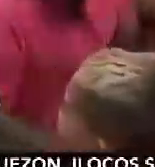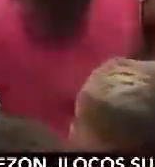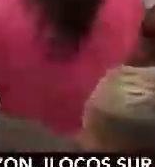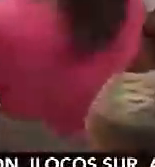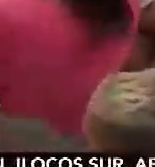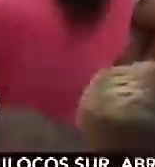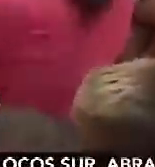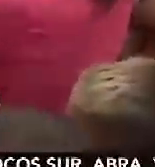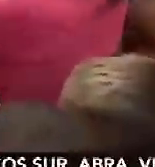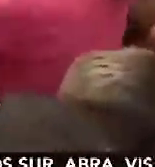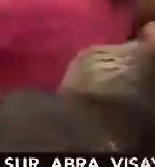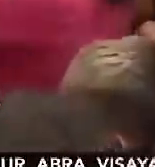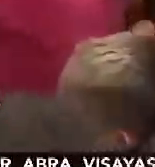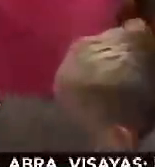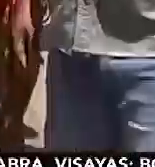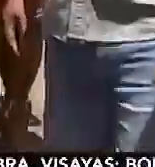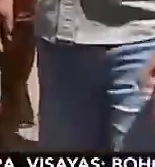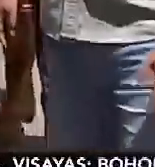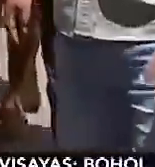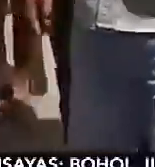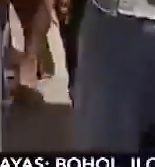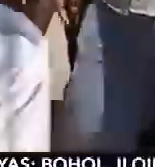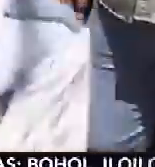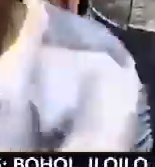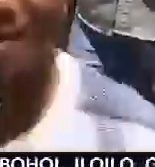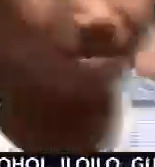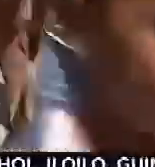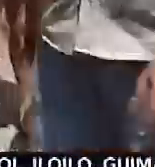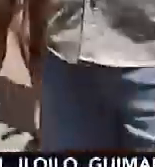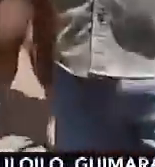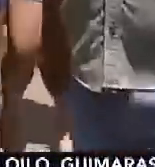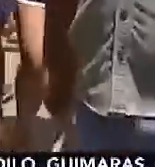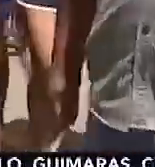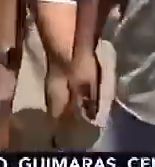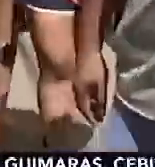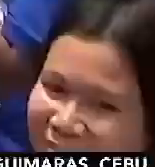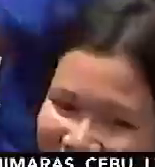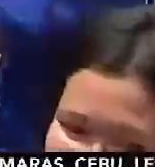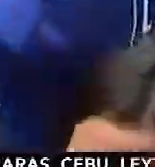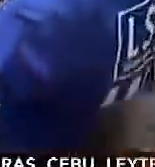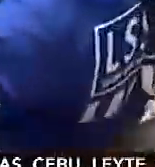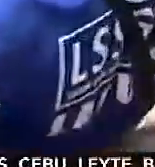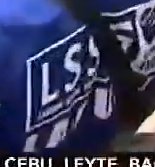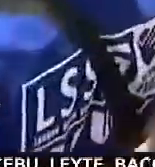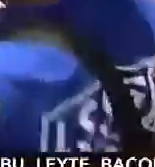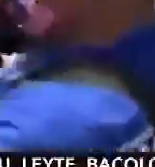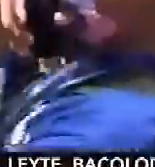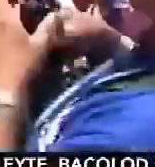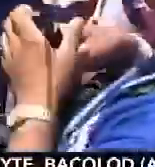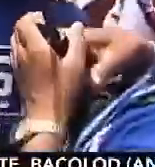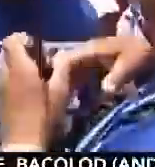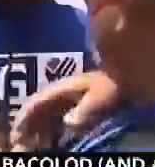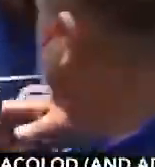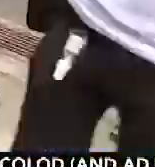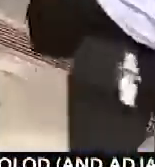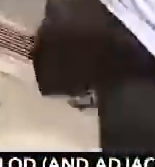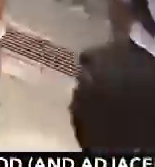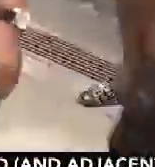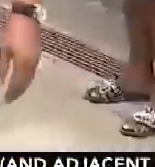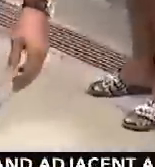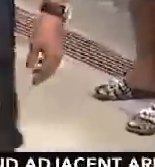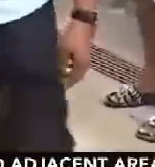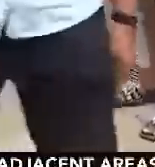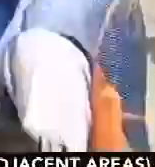pero personal na kinakamusta ng dalawa ang ilang residente gaya sa Mabitak, Laguna. Nagbahay-bahay at nagpaunlak